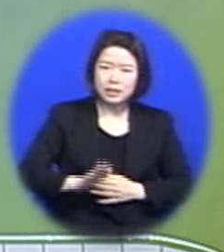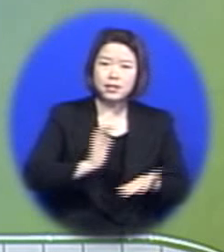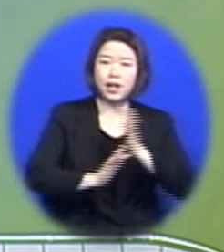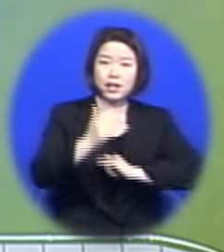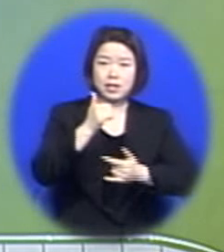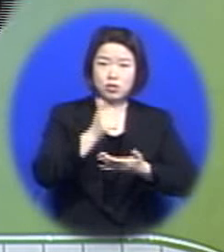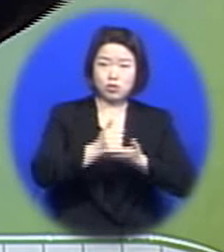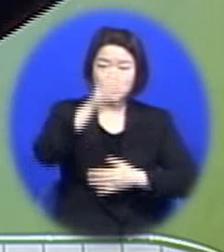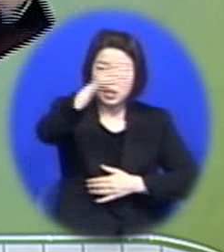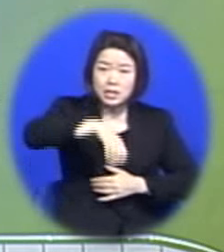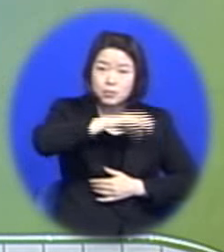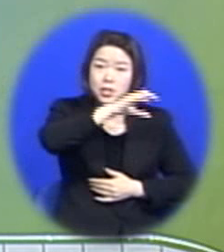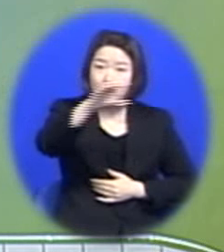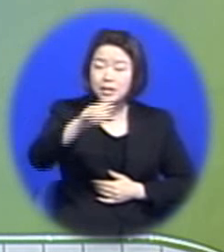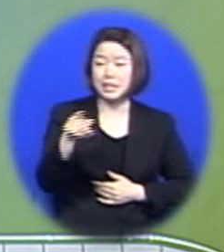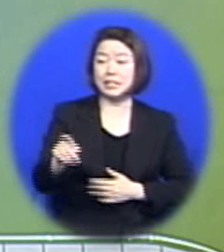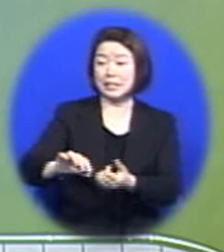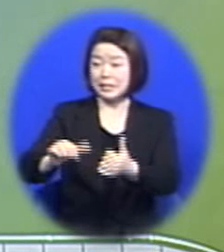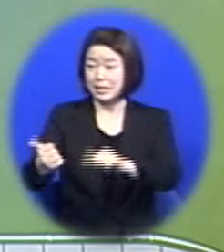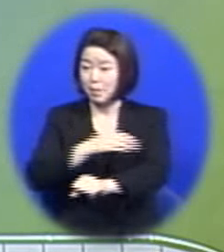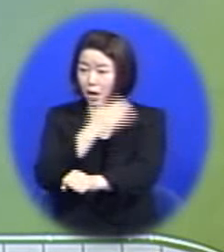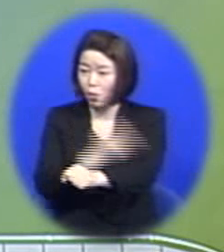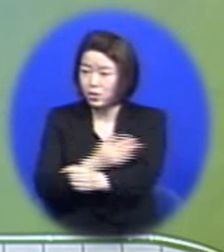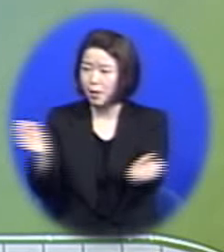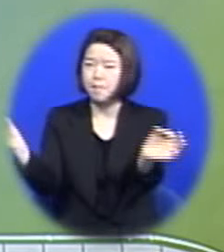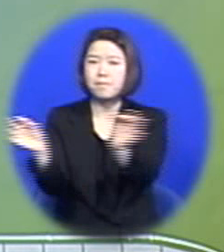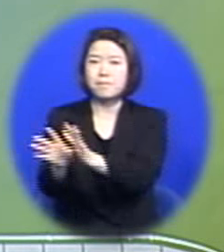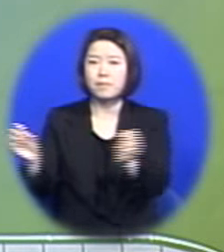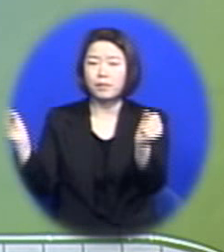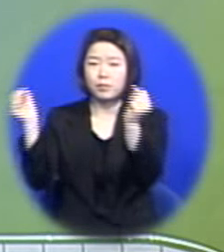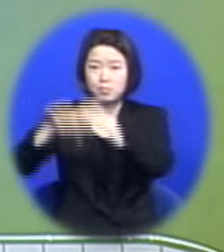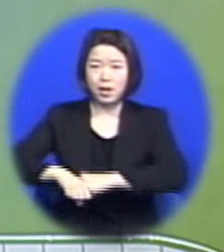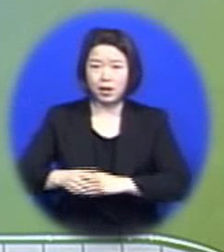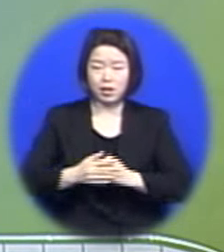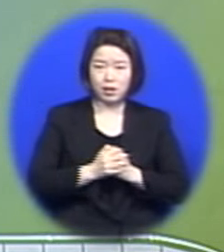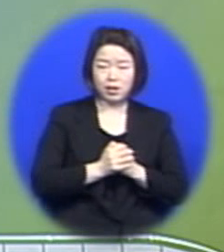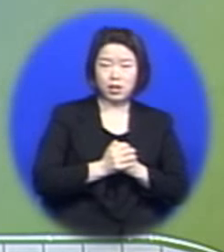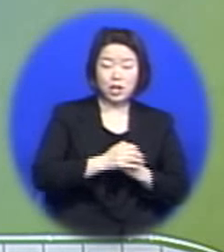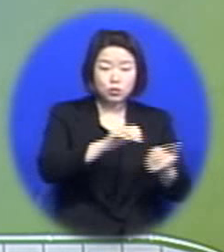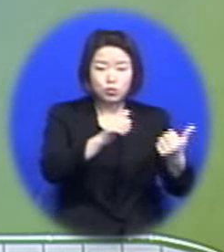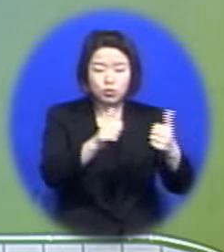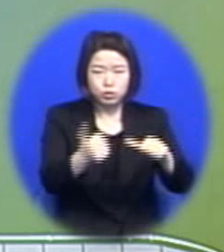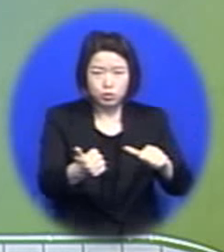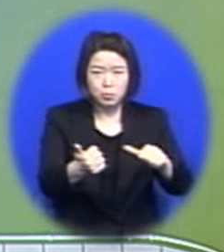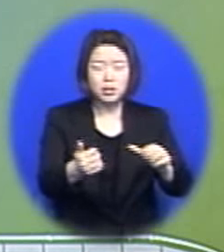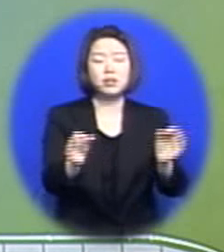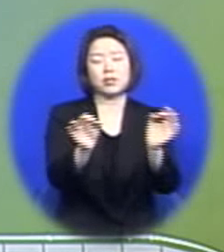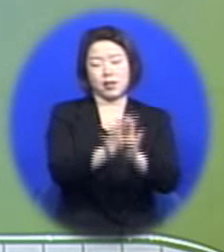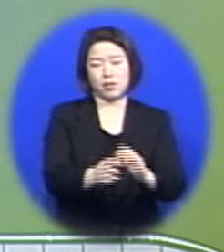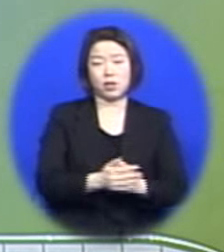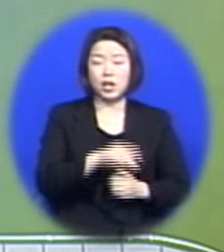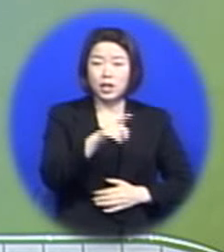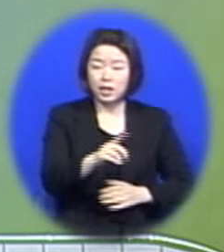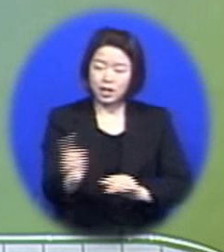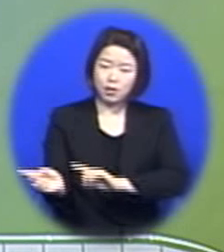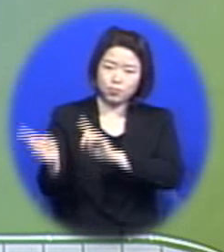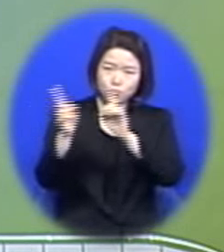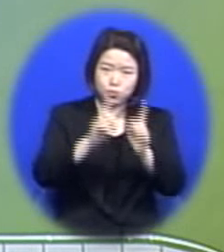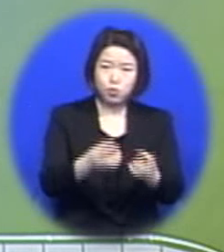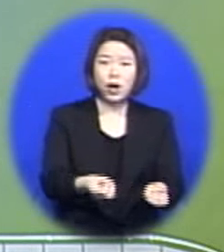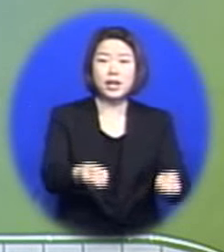그 사망의 권세를 깨뜨렸다는 겁니다. 죽음이 죽었다는 겁니다. 이것이 부활절이에요.